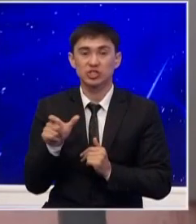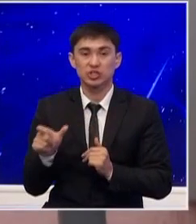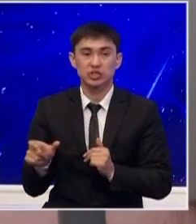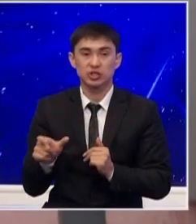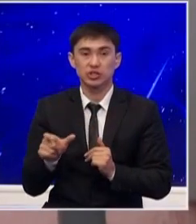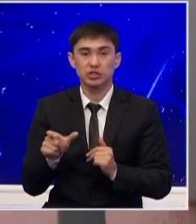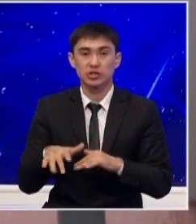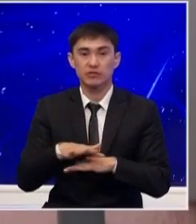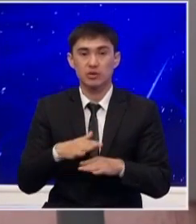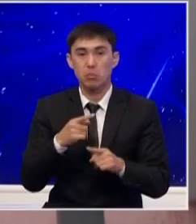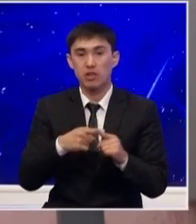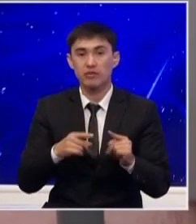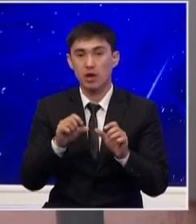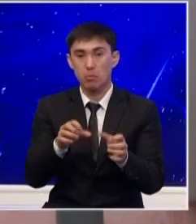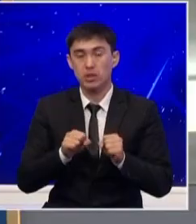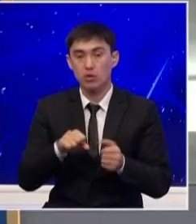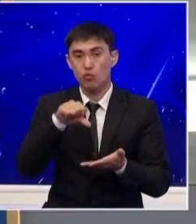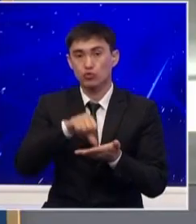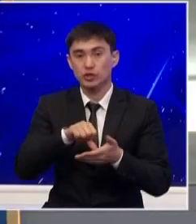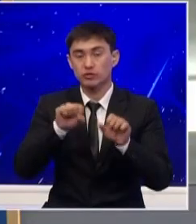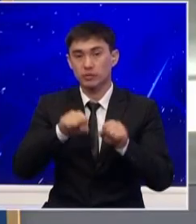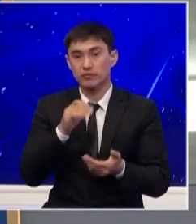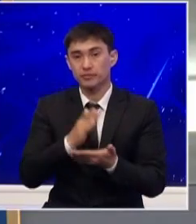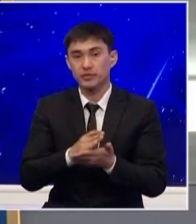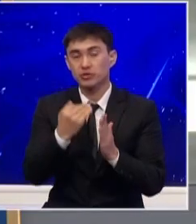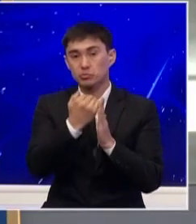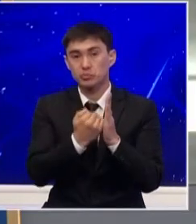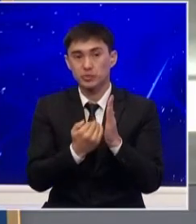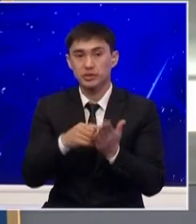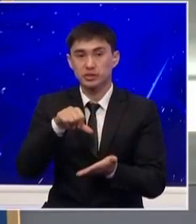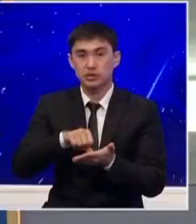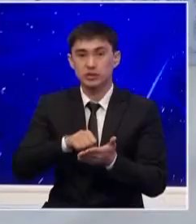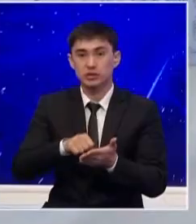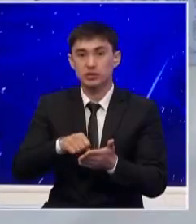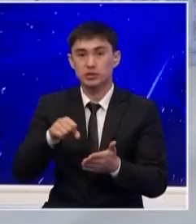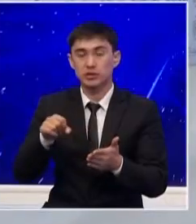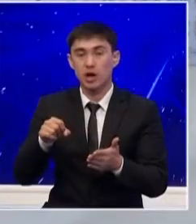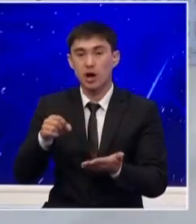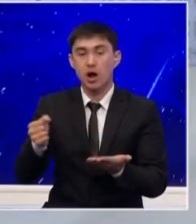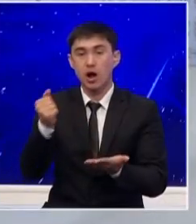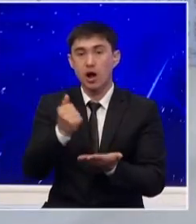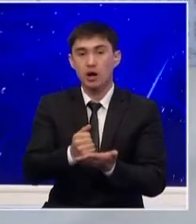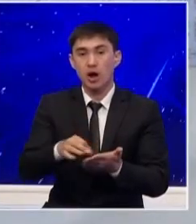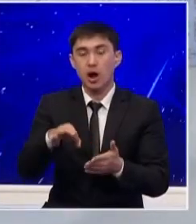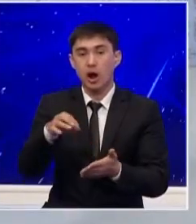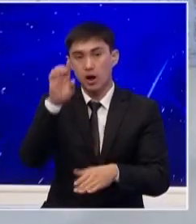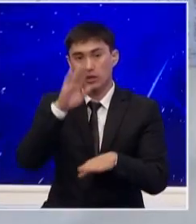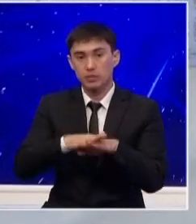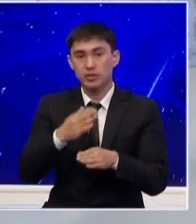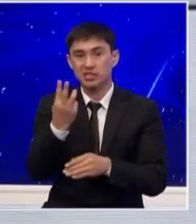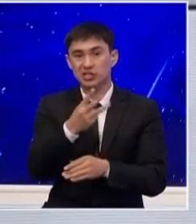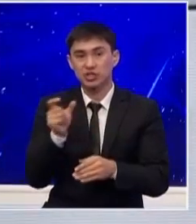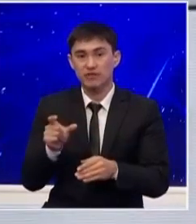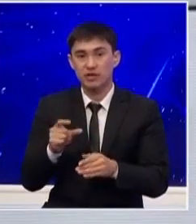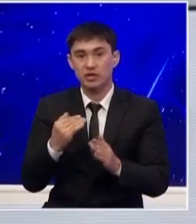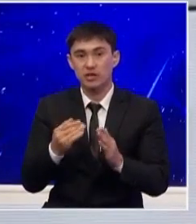Половина из них обладает правом участия в голосовании. В списке претендентов на роль акима 3 кандидата. За плечами у каждого из них